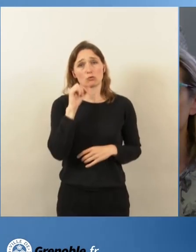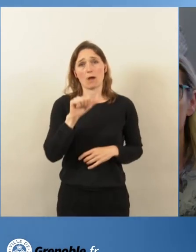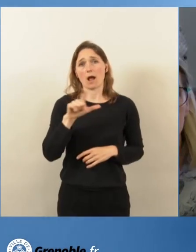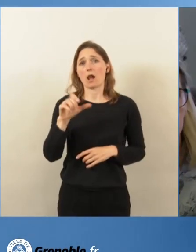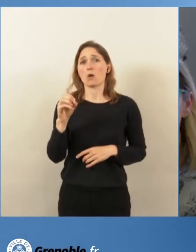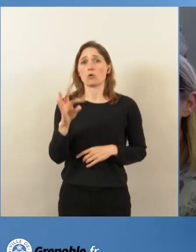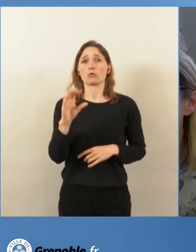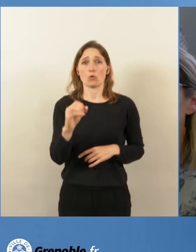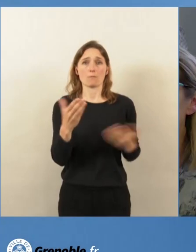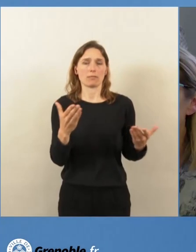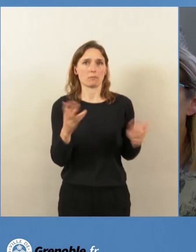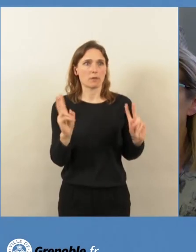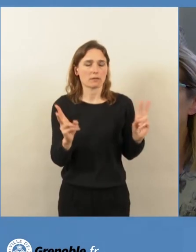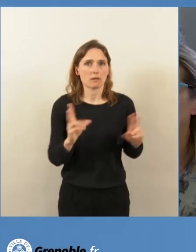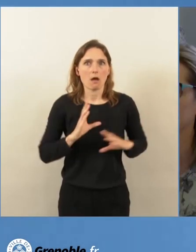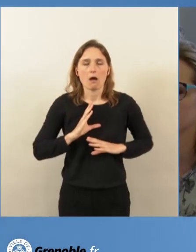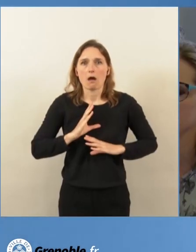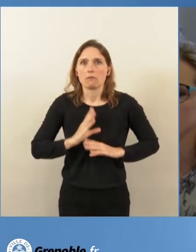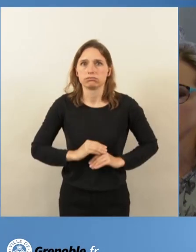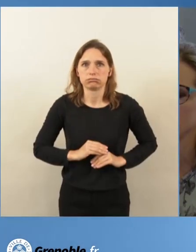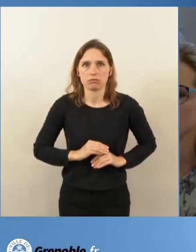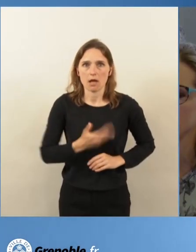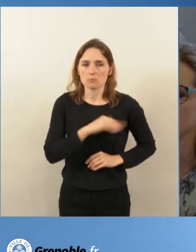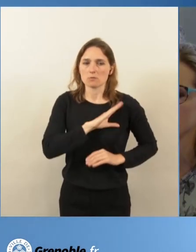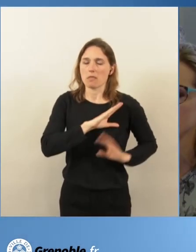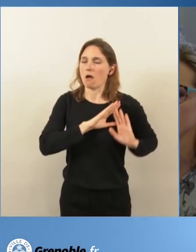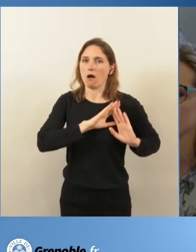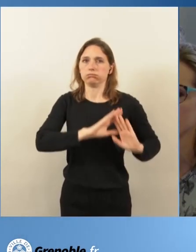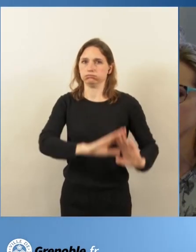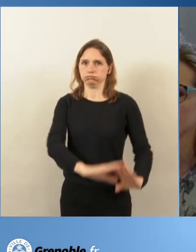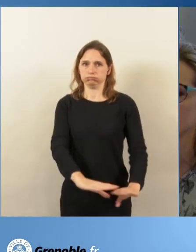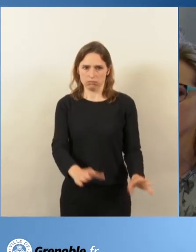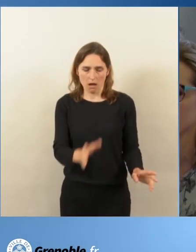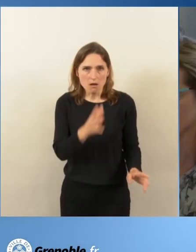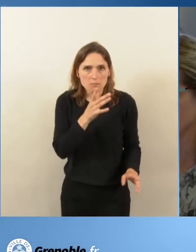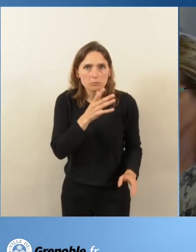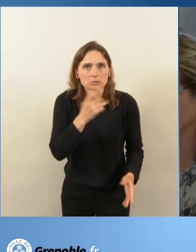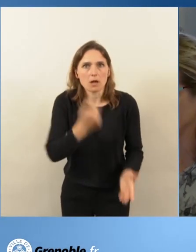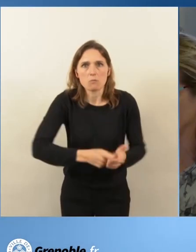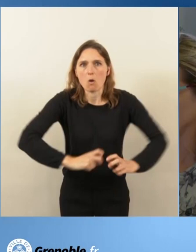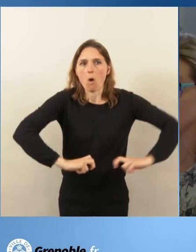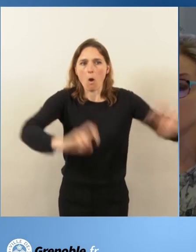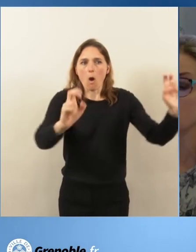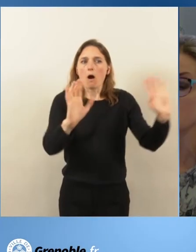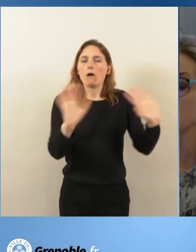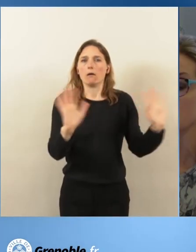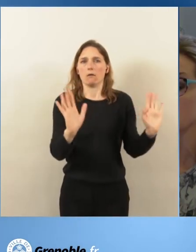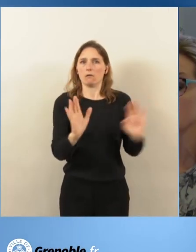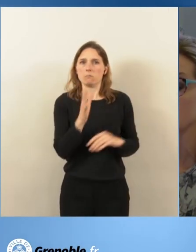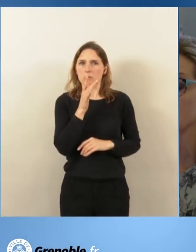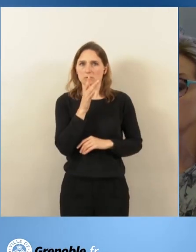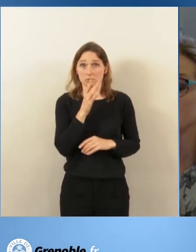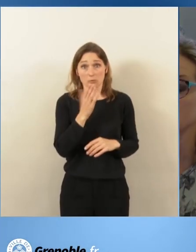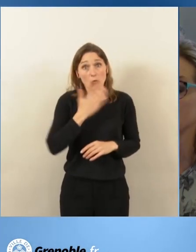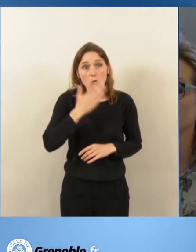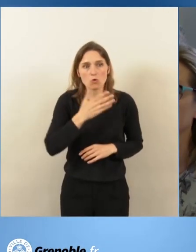et donc maintenant soulagé de ne pas avoir à portée l'intolérable augmentation de que vous voudriez imposer au